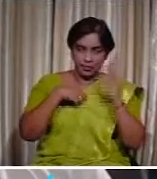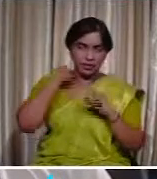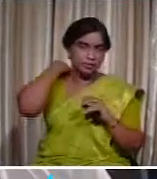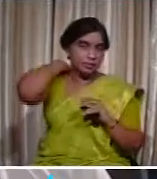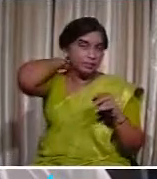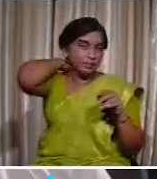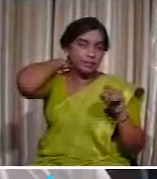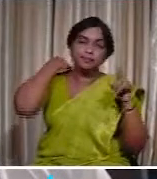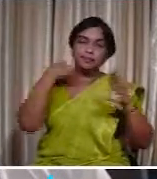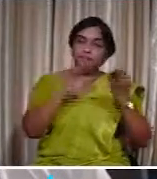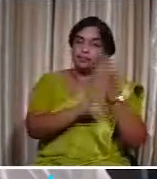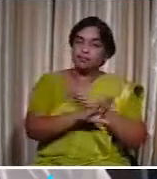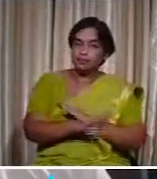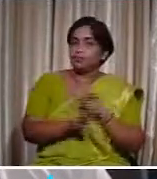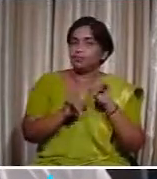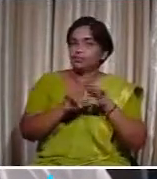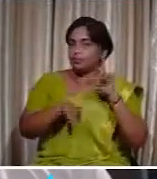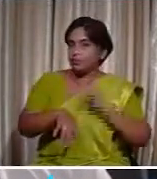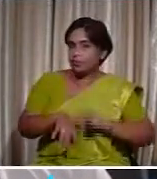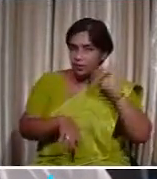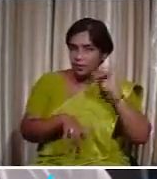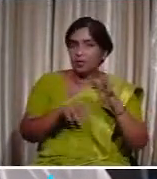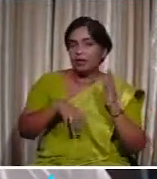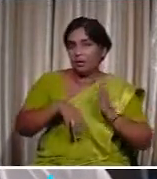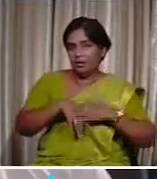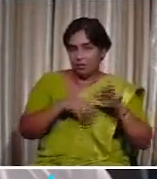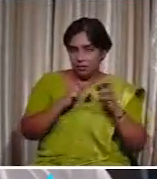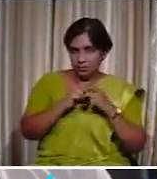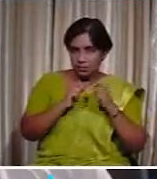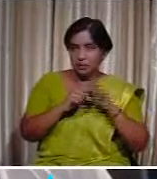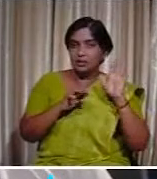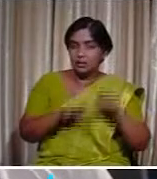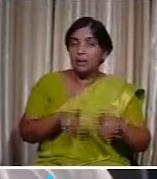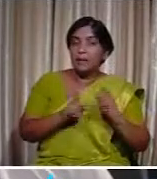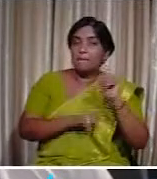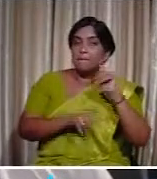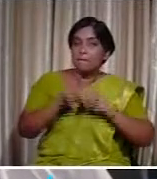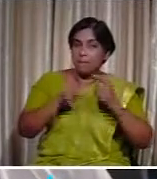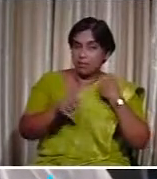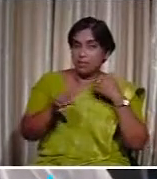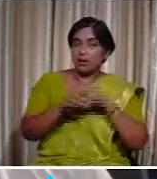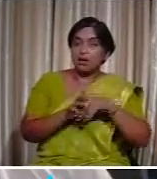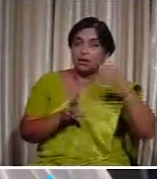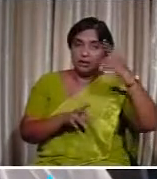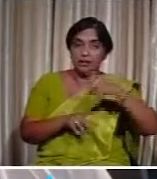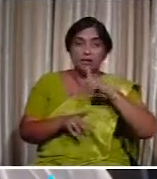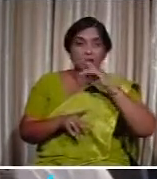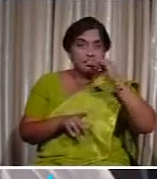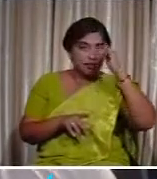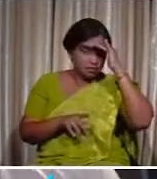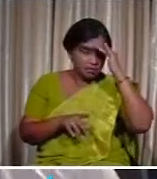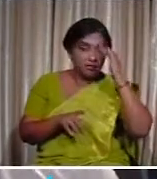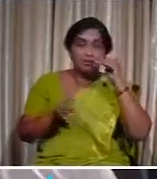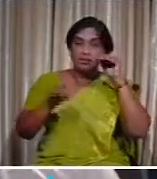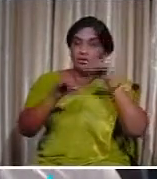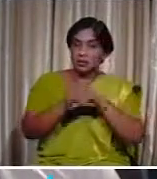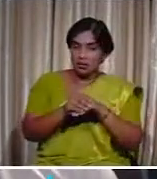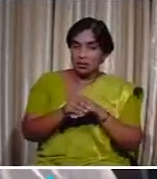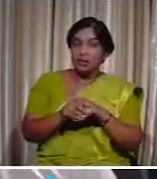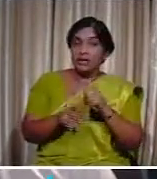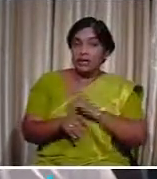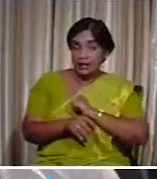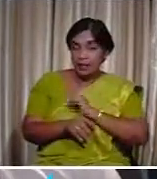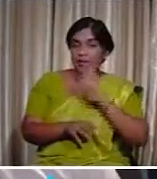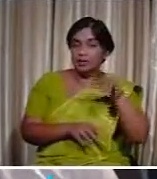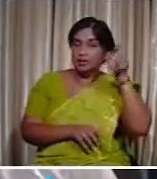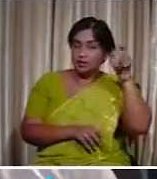ए निसा पहुगिय दवस इतामत् अवासनावंत सिद्धियक् सिद्ध वुणा मे पार्लिमेंतुवे नियोज्य कथानायकवरया वेनवा दकिन्न आशावेन हिटपु